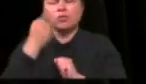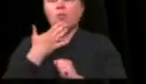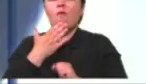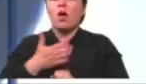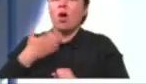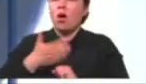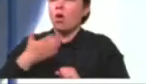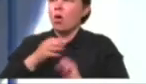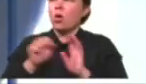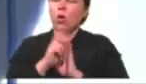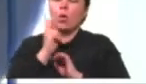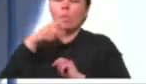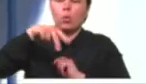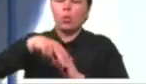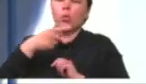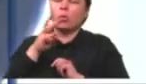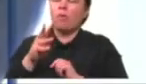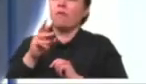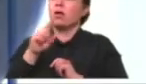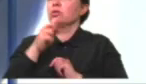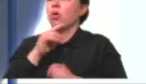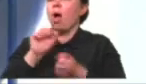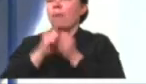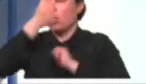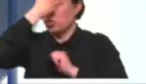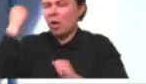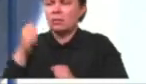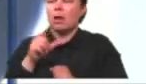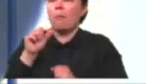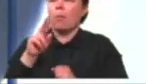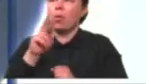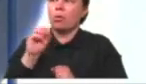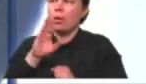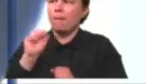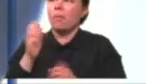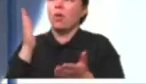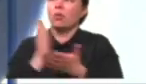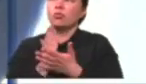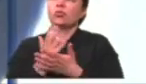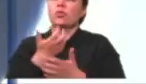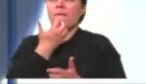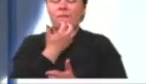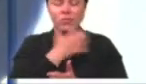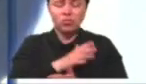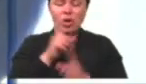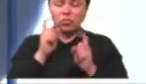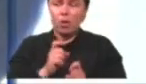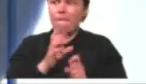kolejowej do Kudowy Zdroju czy Szklańskiej Połęby. One miały już miejsce znacznie wcześniej, w poprzedniej